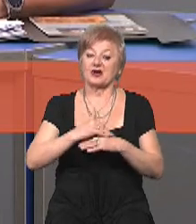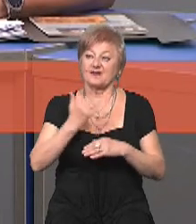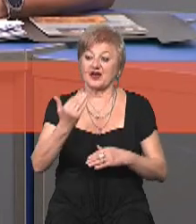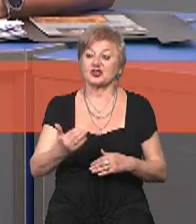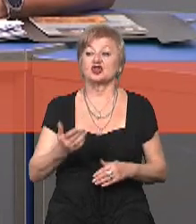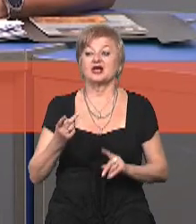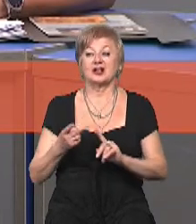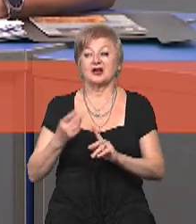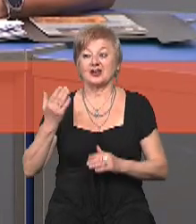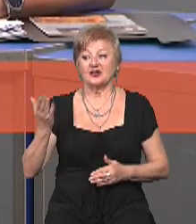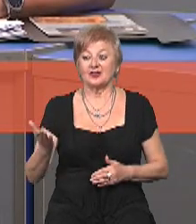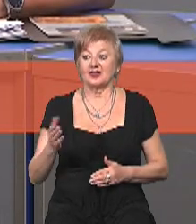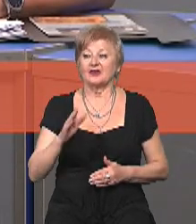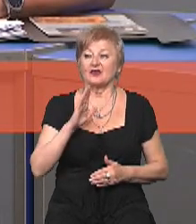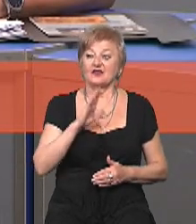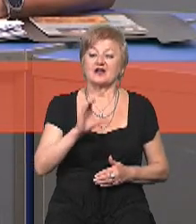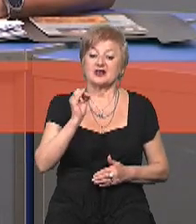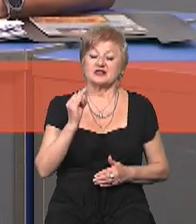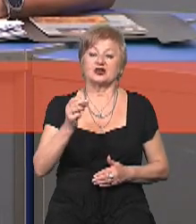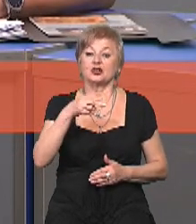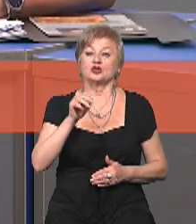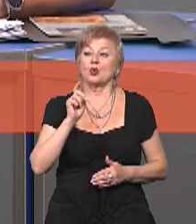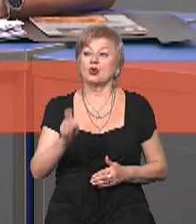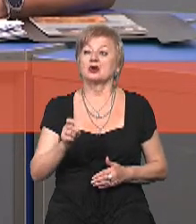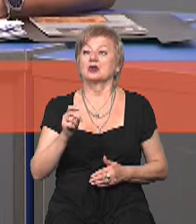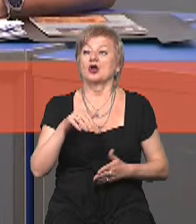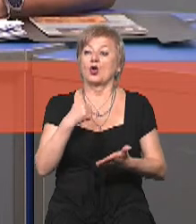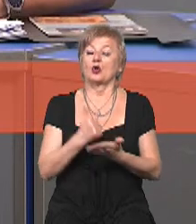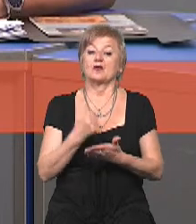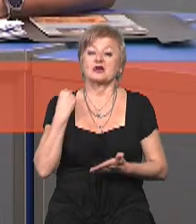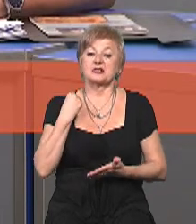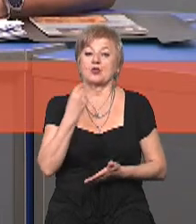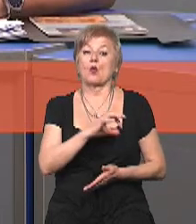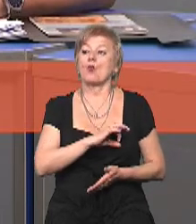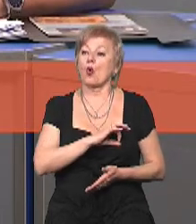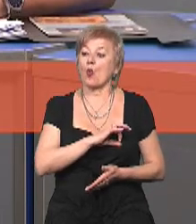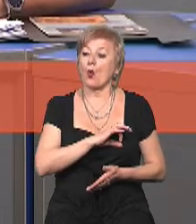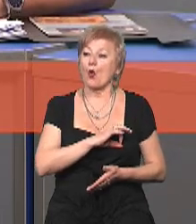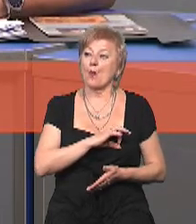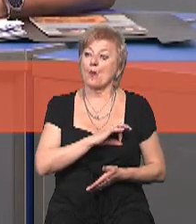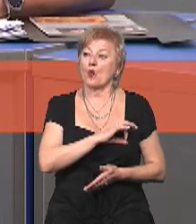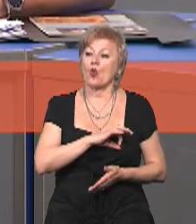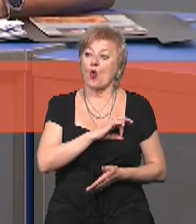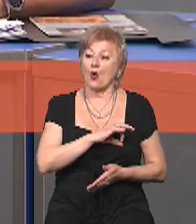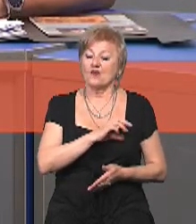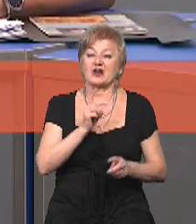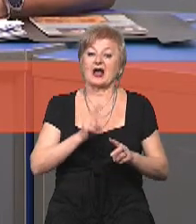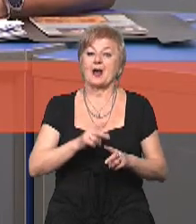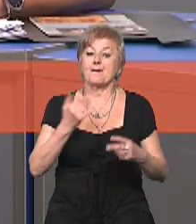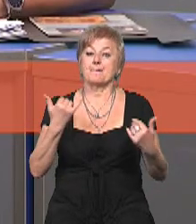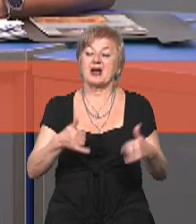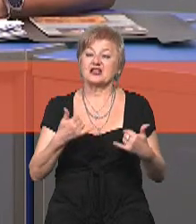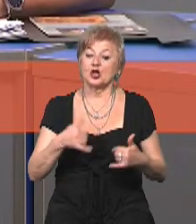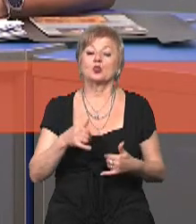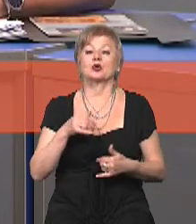І Валерій Сідов, голова Запорізького обкому профспілок металургів і